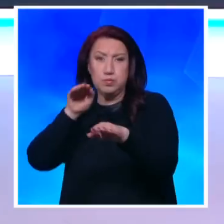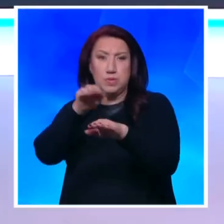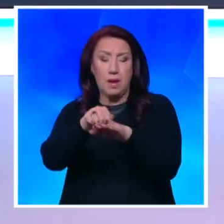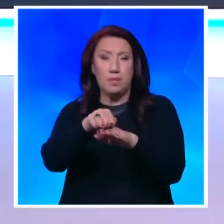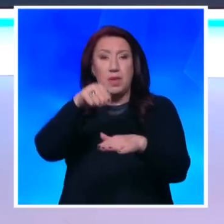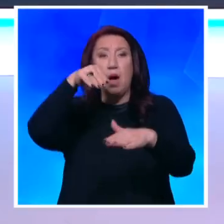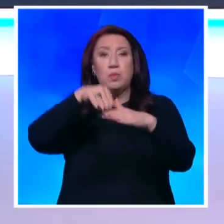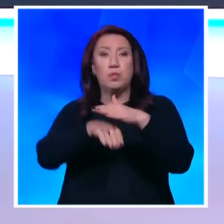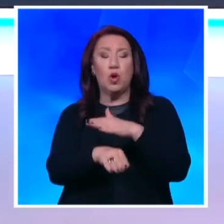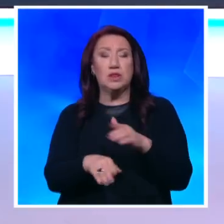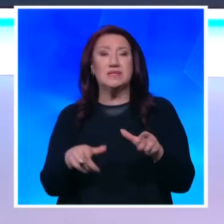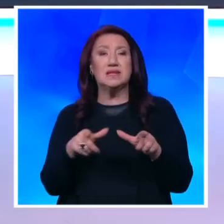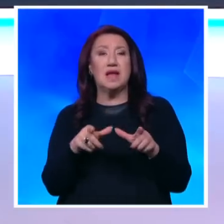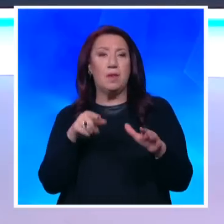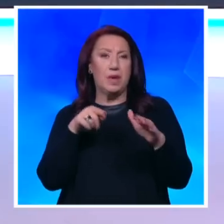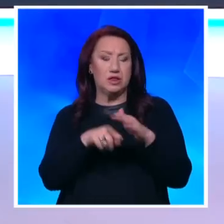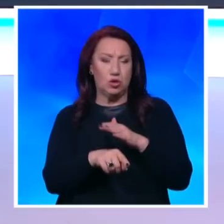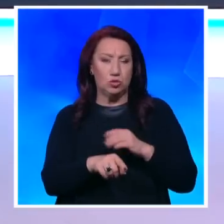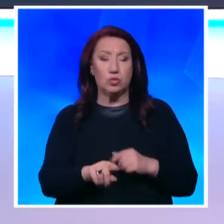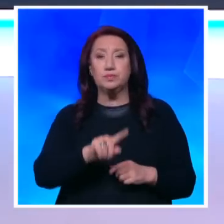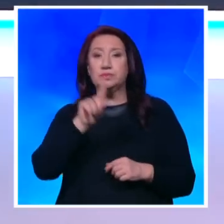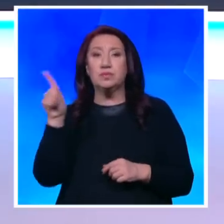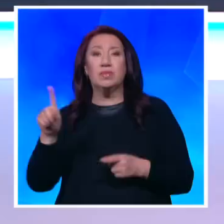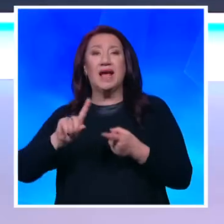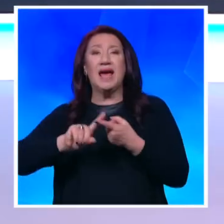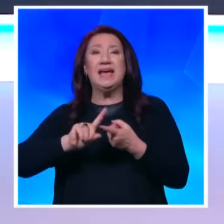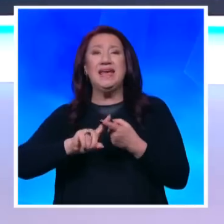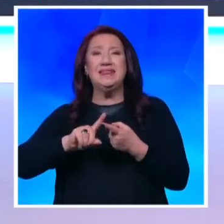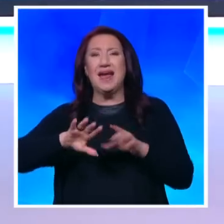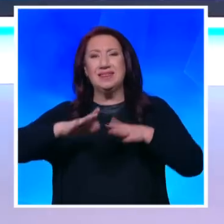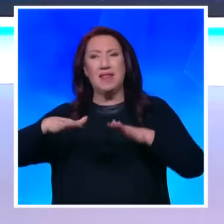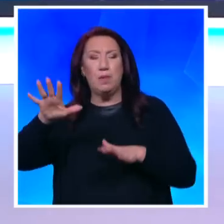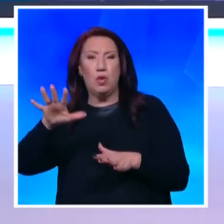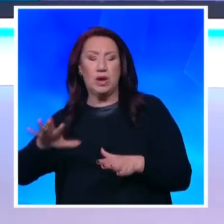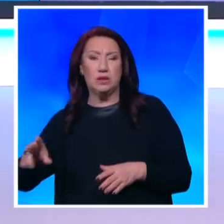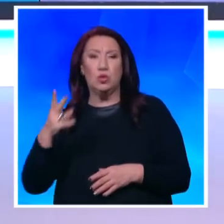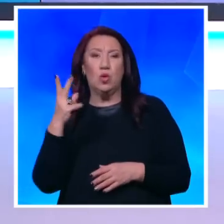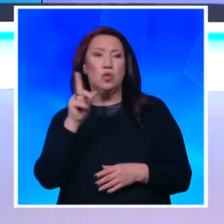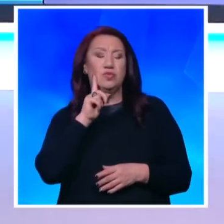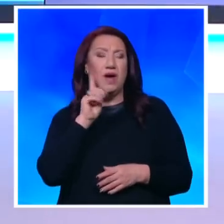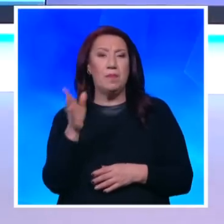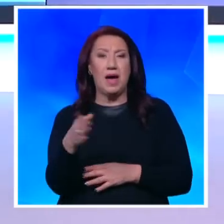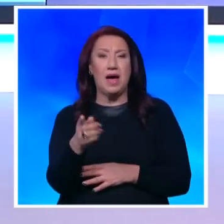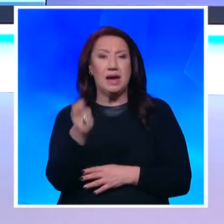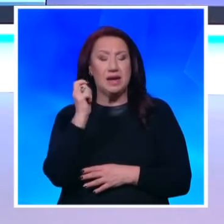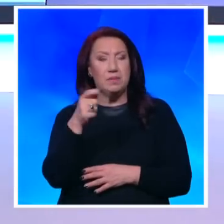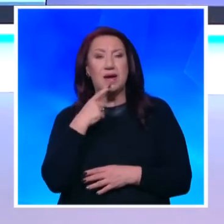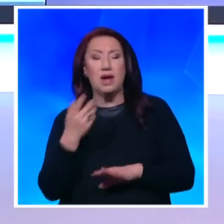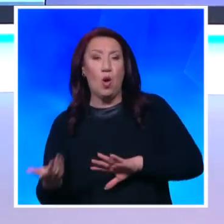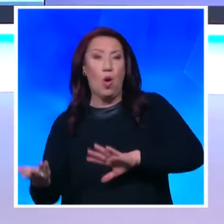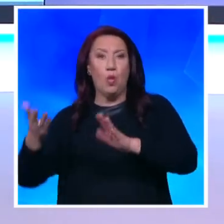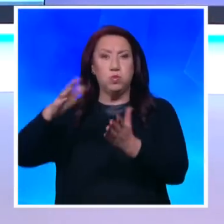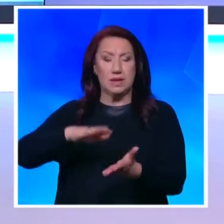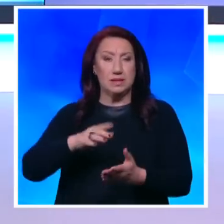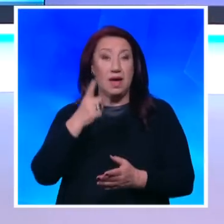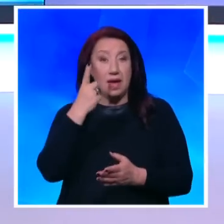Трагично обаче завърши инцидент в морето край Китен, където двама рибари се обърнаха с лодката си. Единият беше спасен, но другият